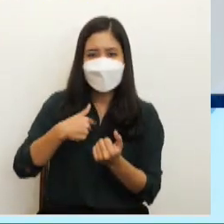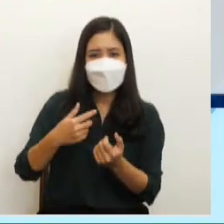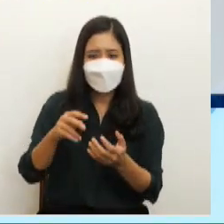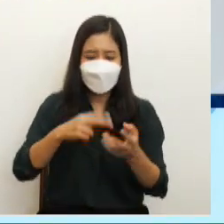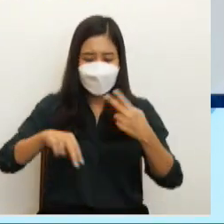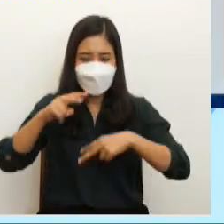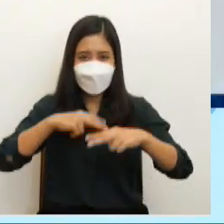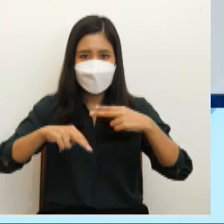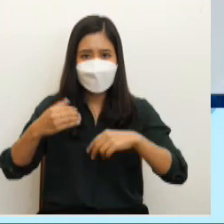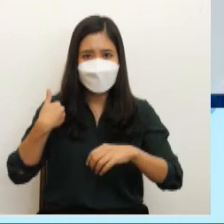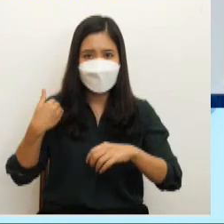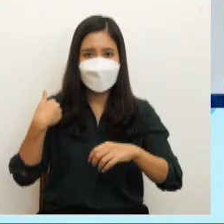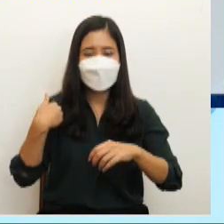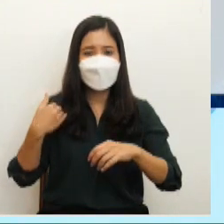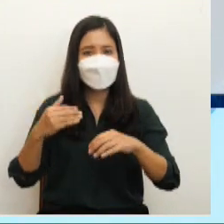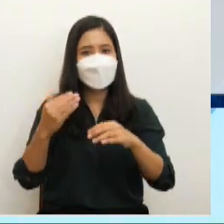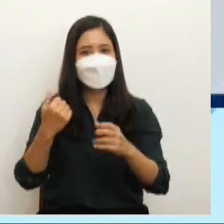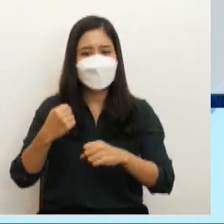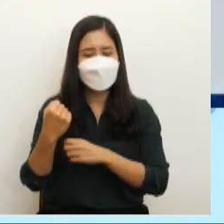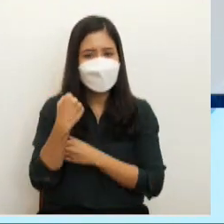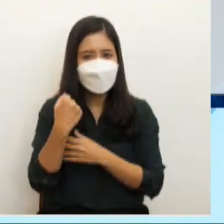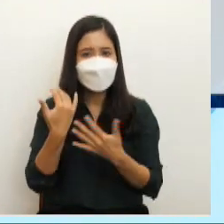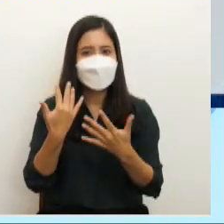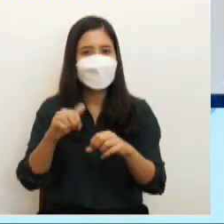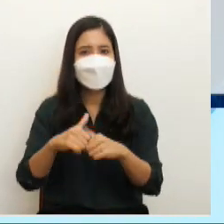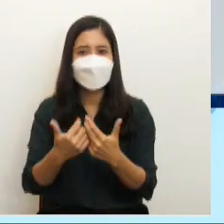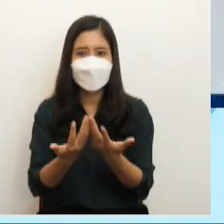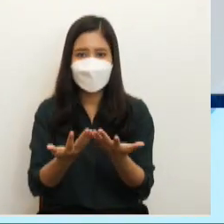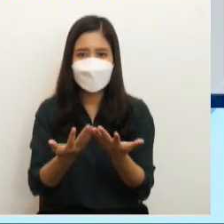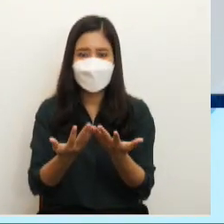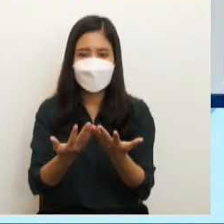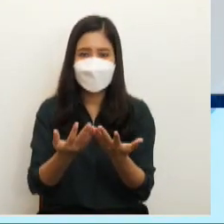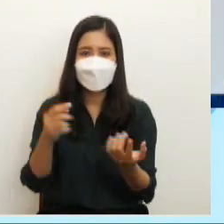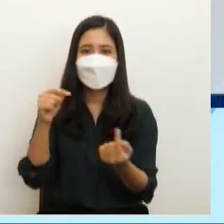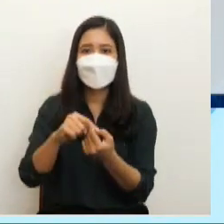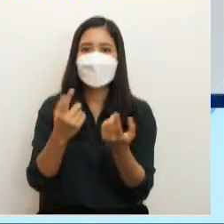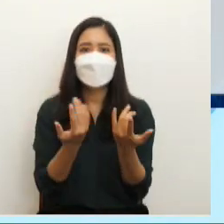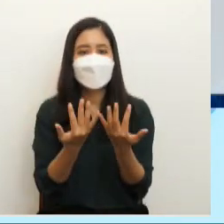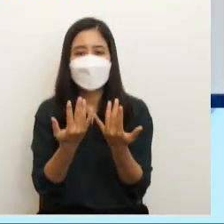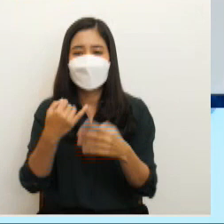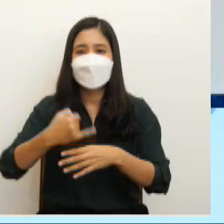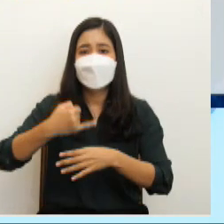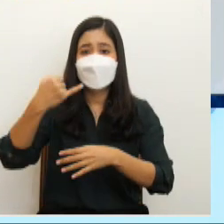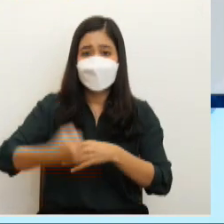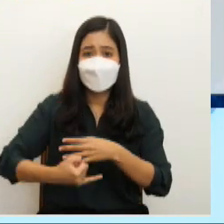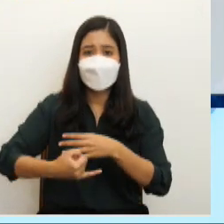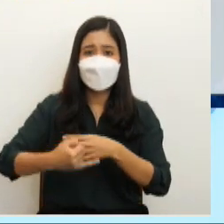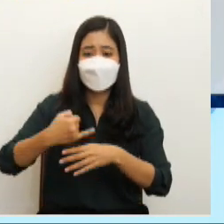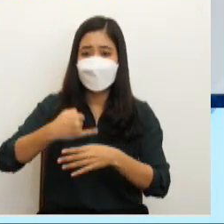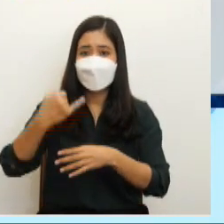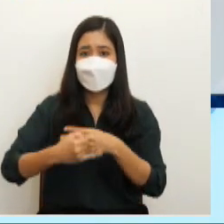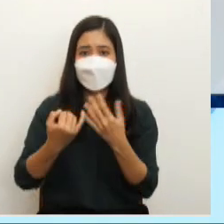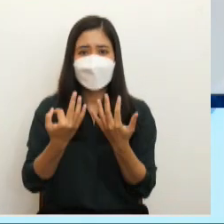ะครับตรงนี้รัฐบาลหรือภาครัฐได้เน้นย้ำชัดนะครับว่าไม่ต้องรอให้ถึงจบกระบวนความหรือพิสูจน์ชัดว่าเกิดจ